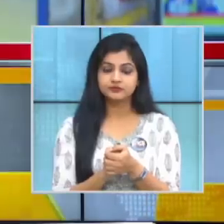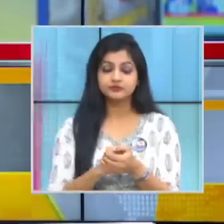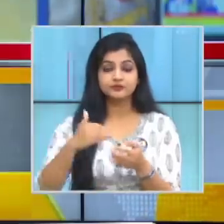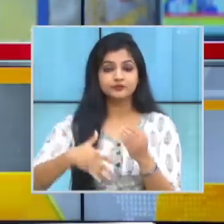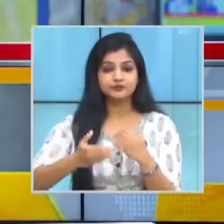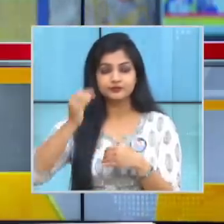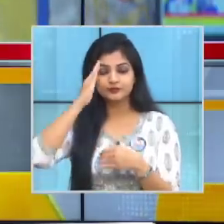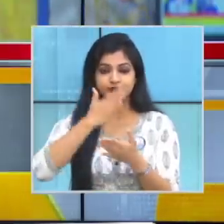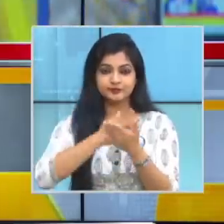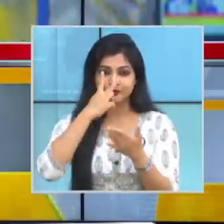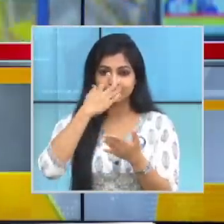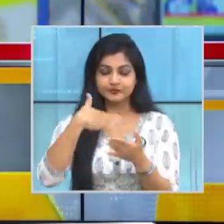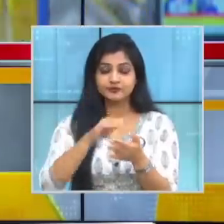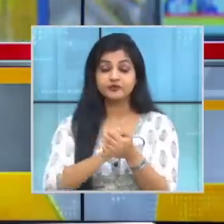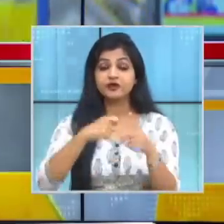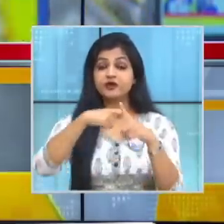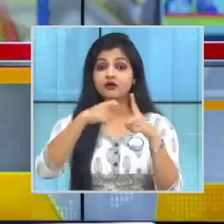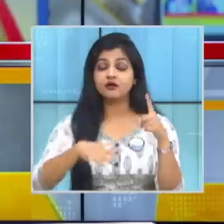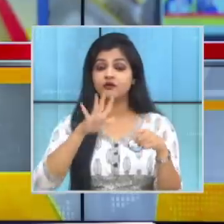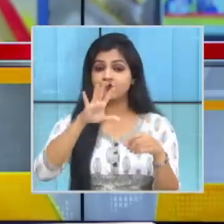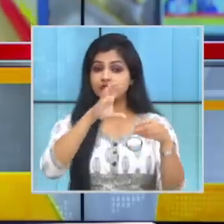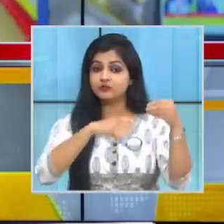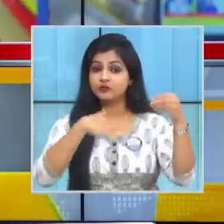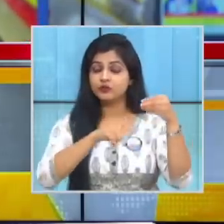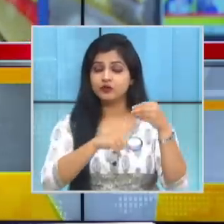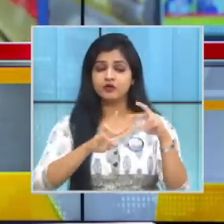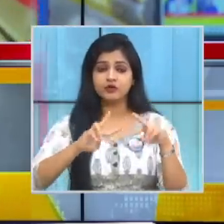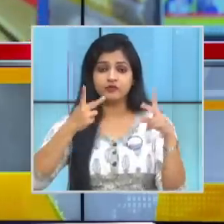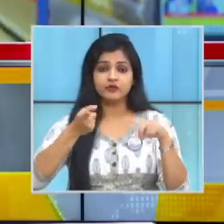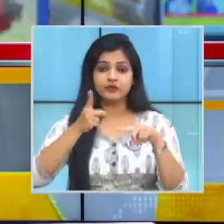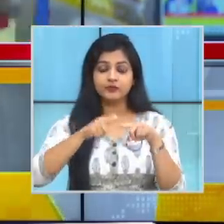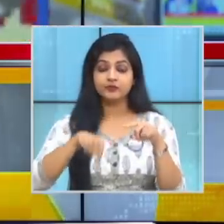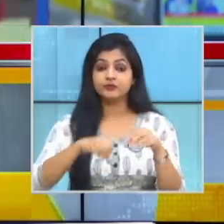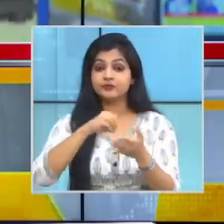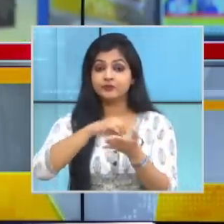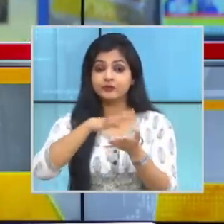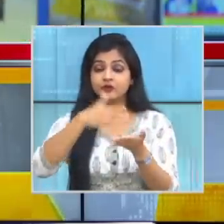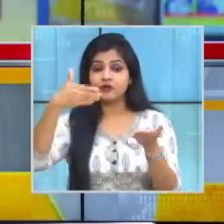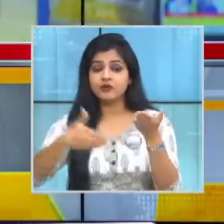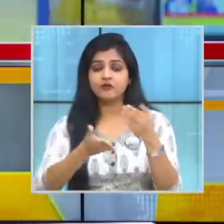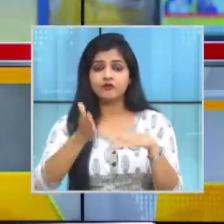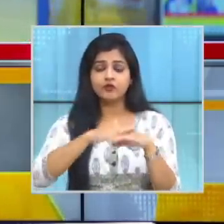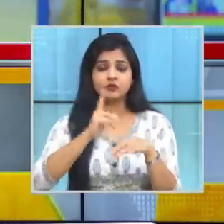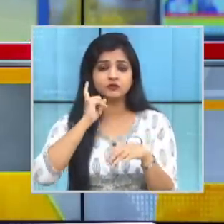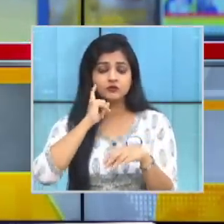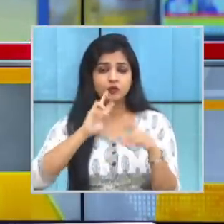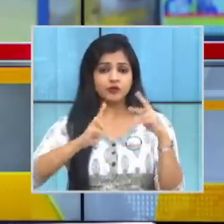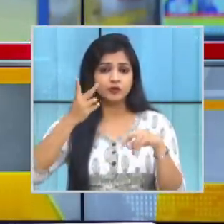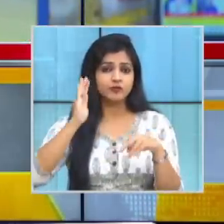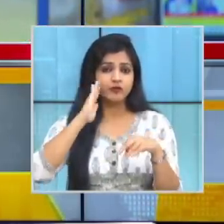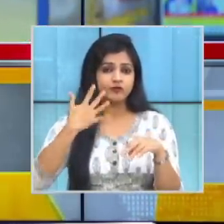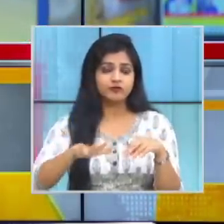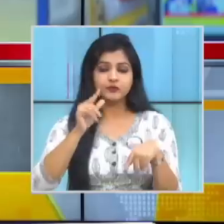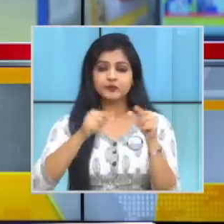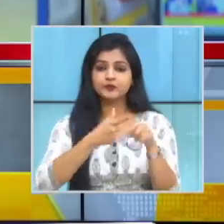ഇപ്പോൾ കിട്ടിയത് വിശദമായ റിപ്പോർട്ടുകളിലേക്ക് കടക്കുകയാണ്. സംസ്ഥാനത്ത് 5 ജില്ലകളിൽ അസാധാരണ പ്രതിഭാസം. ഭൂമിക്കടിയിൽ നിന്ന് അസാധാരണ ശബ്ദവും മുഴക്കവും കേട്ടു എന്ന്